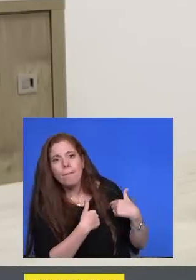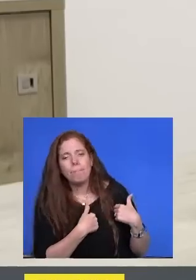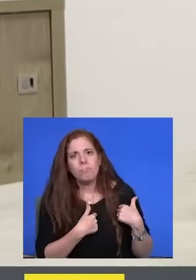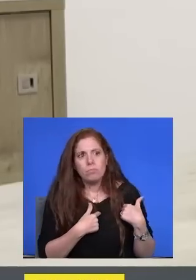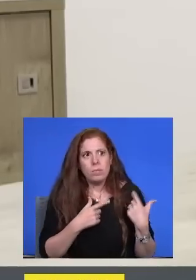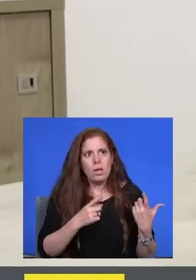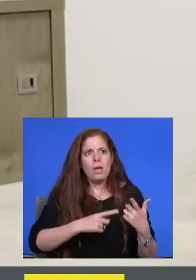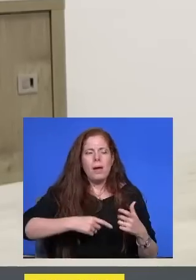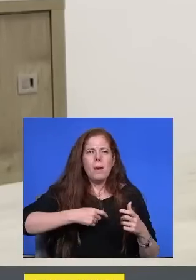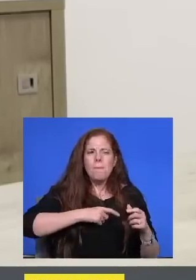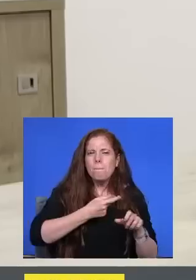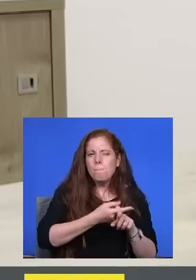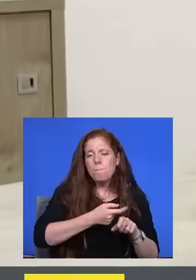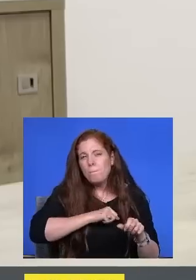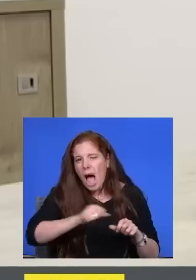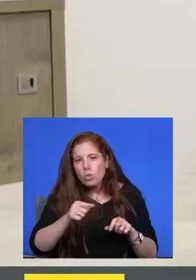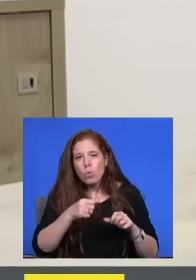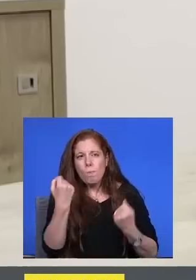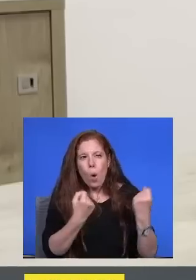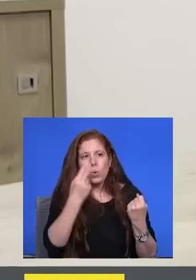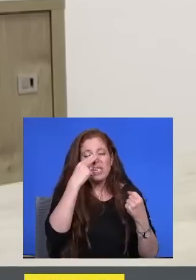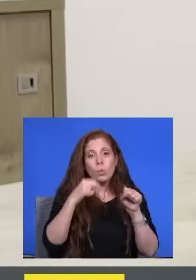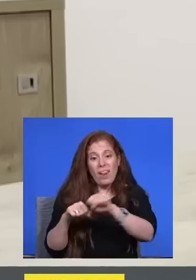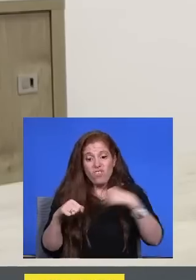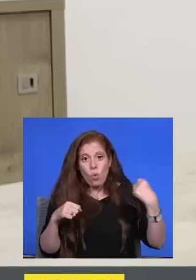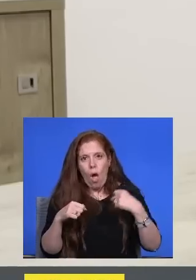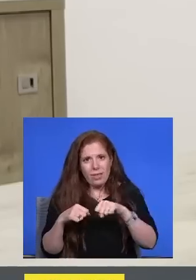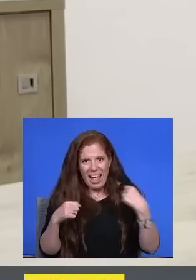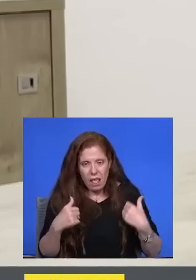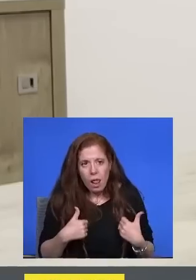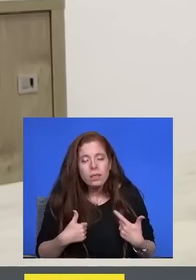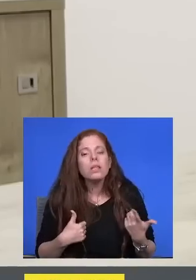בעטו ברכב, ניסו לפתוח את הדלתות,